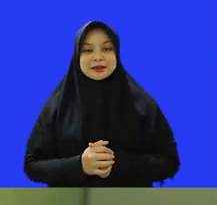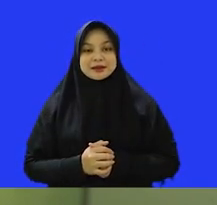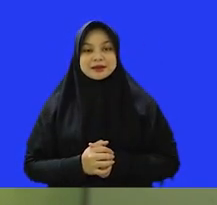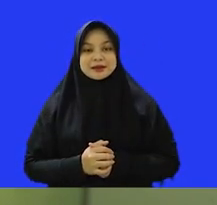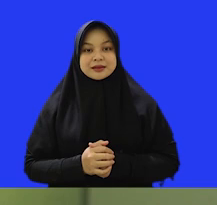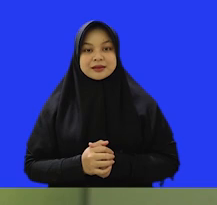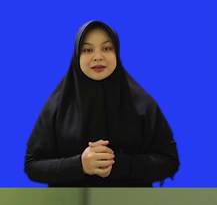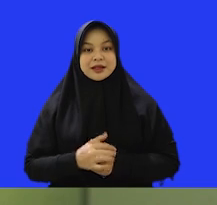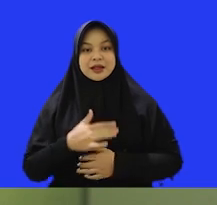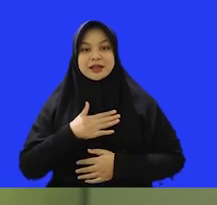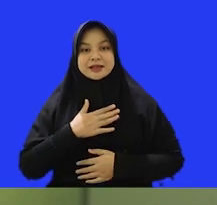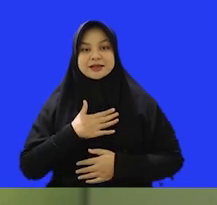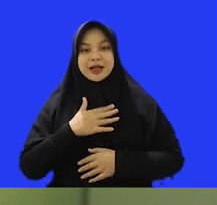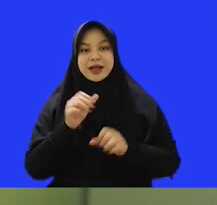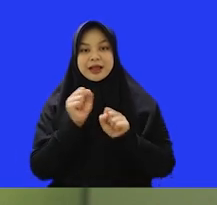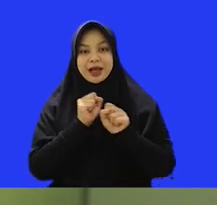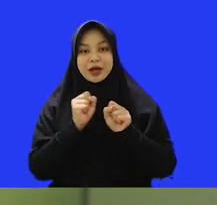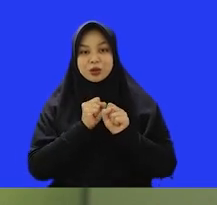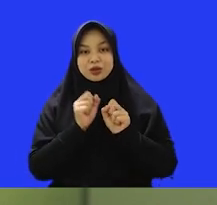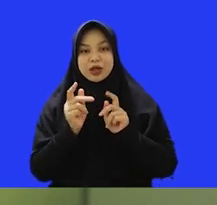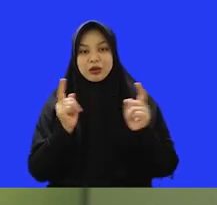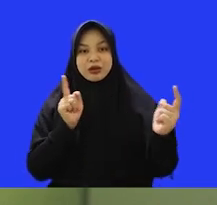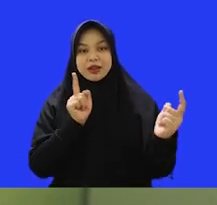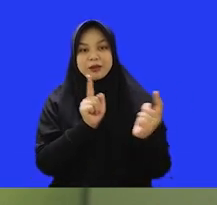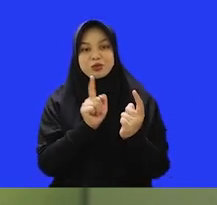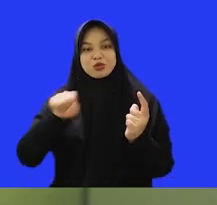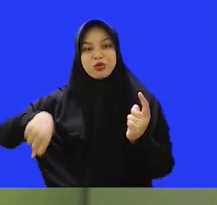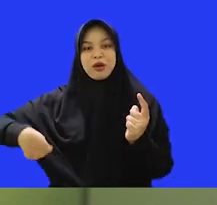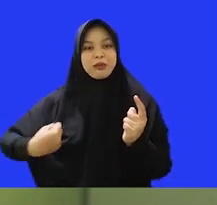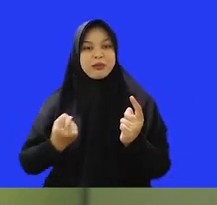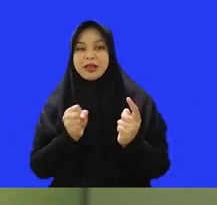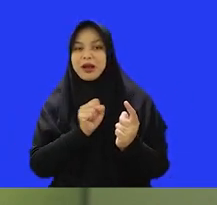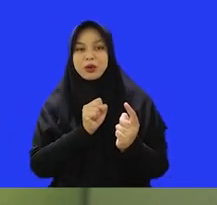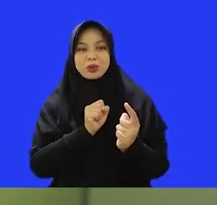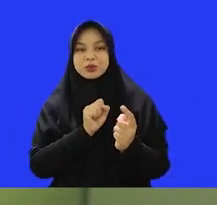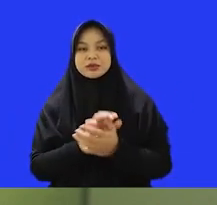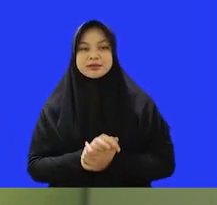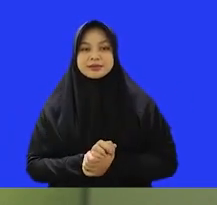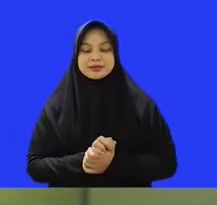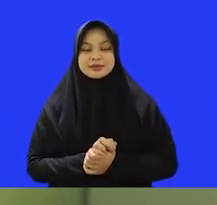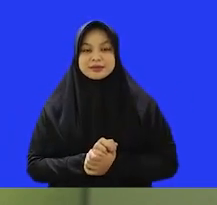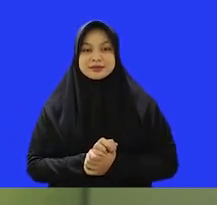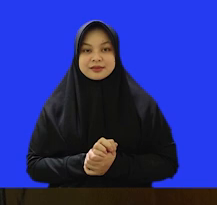sedih atas menimpa saya. Saya ketakutan kalau ketemu dengan suami saya.